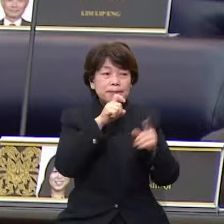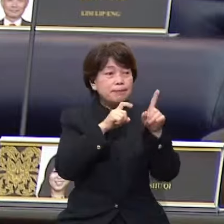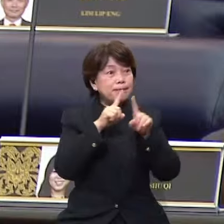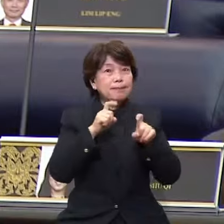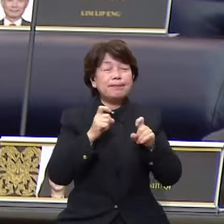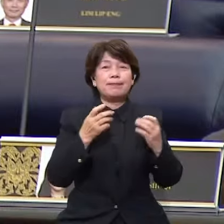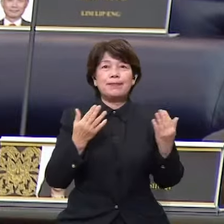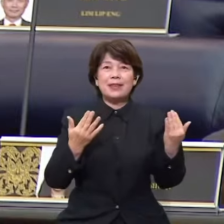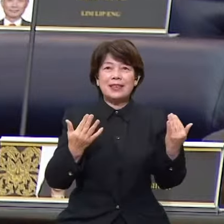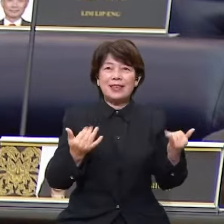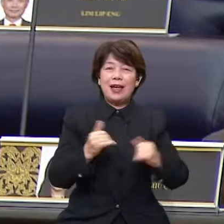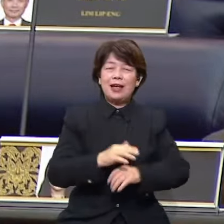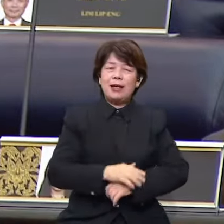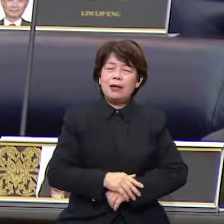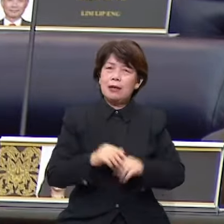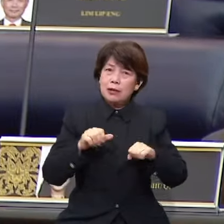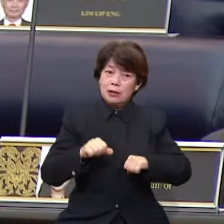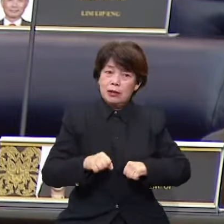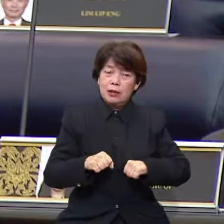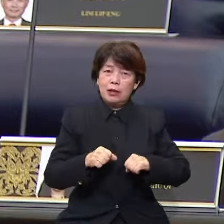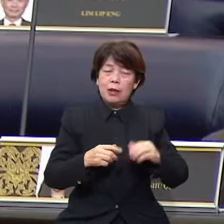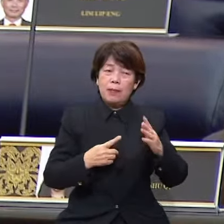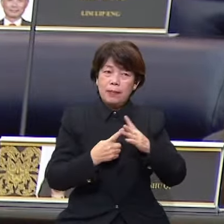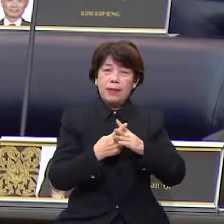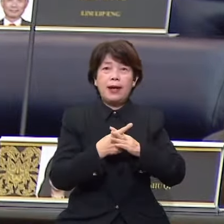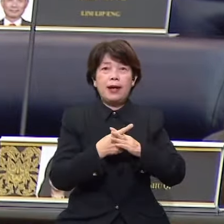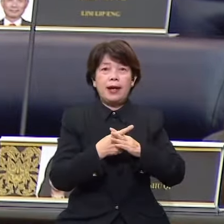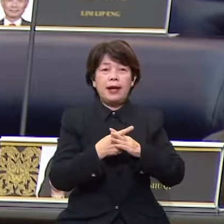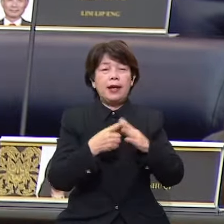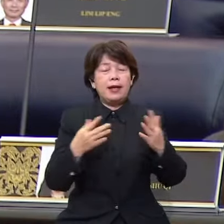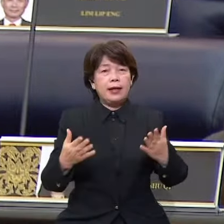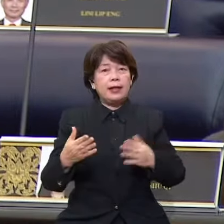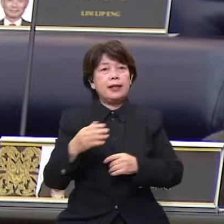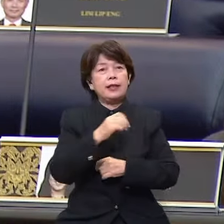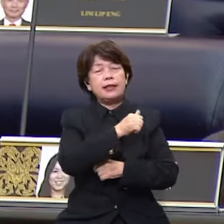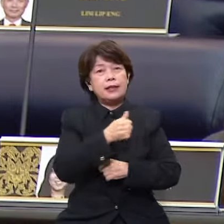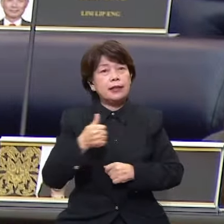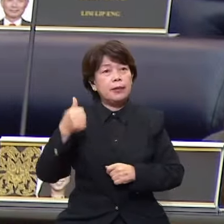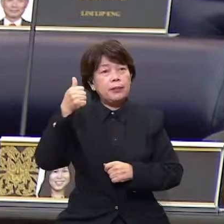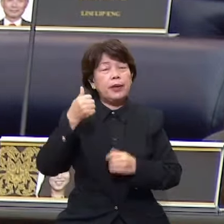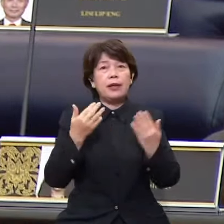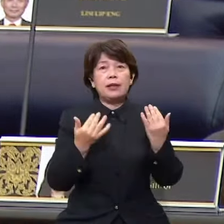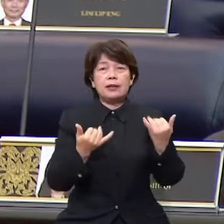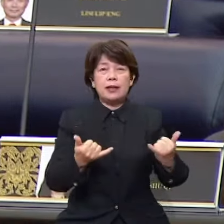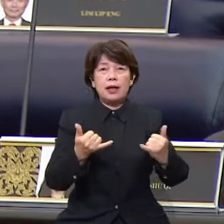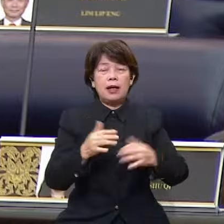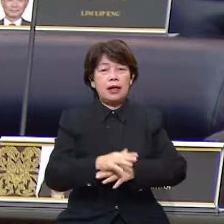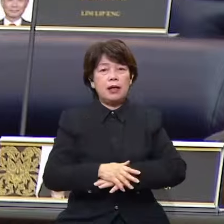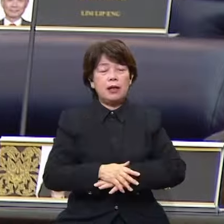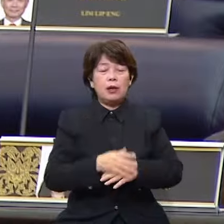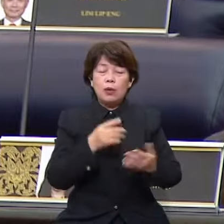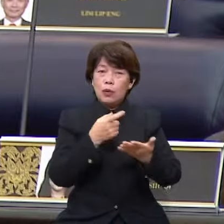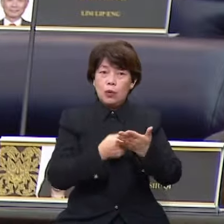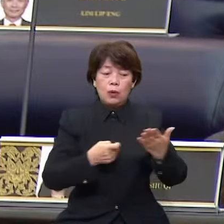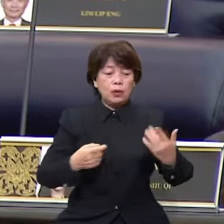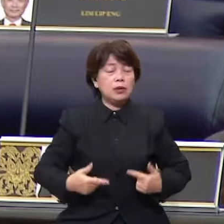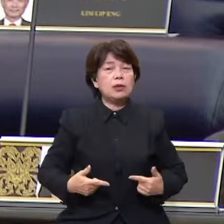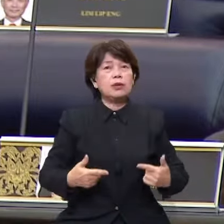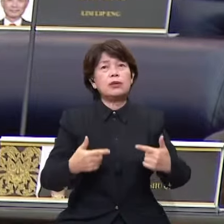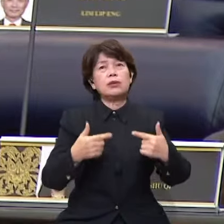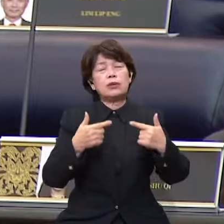ada telah membangkitkan isu ini di kabinet dan juga sudah mendapatkan persefahaman daripada Kementerian Kos Sara Hidup